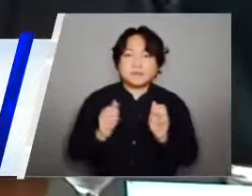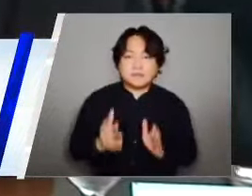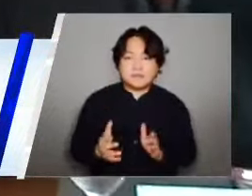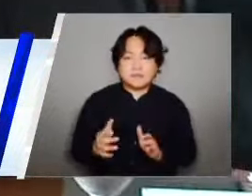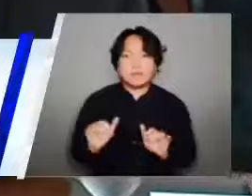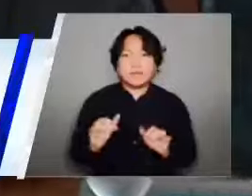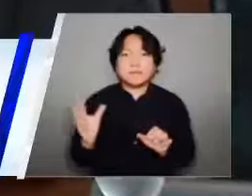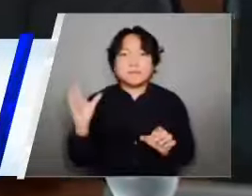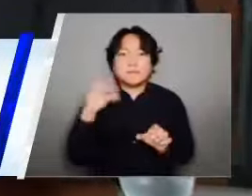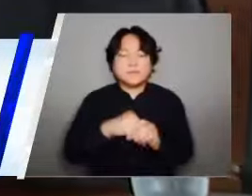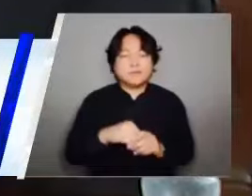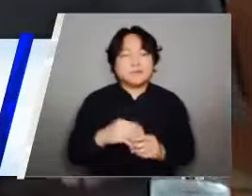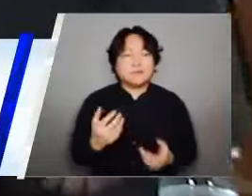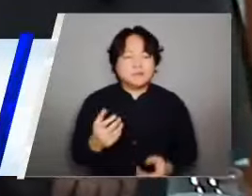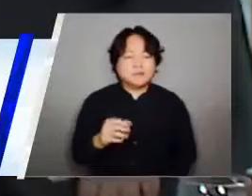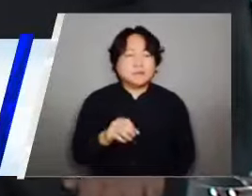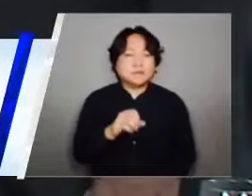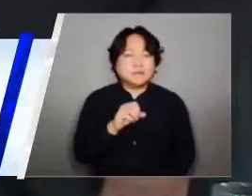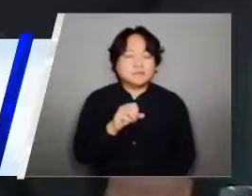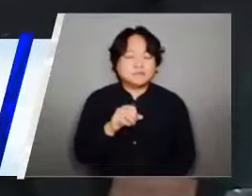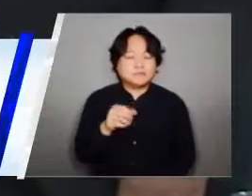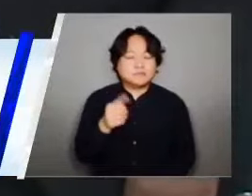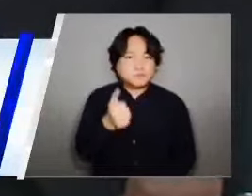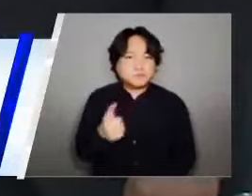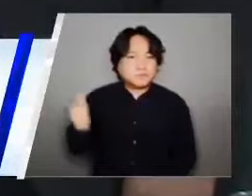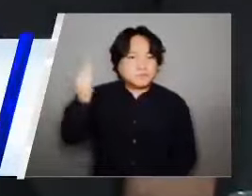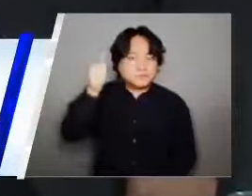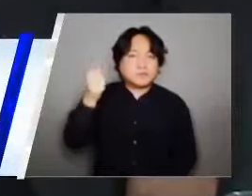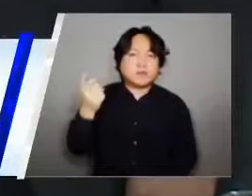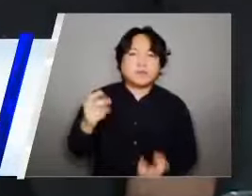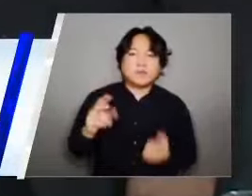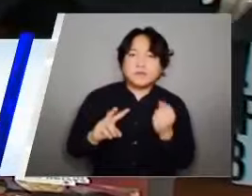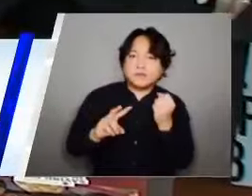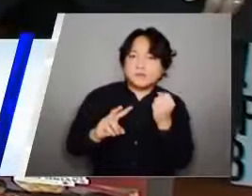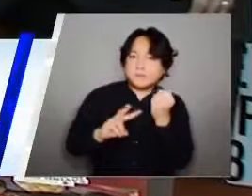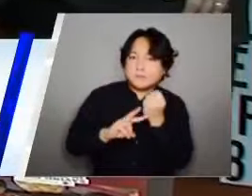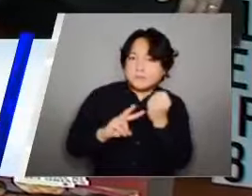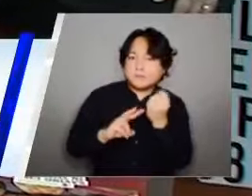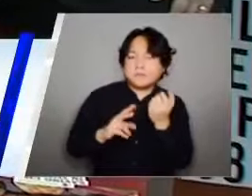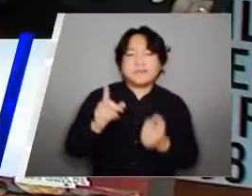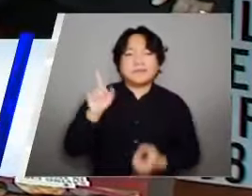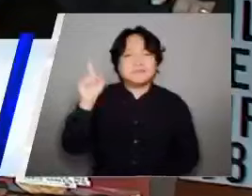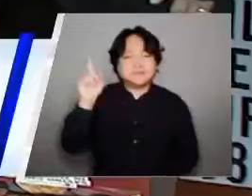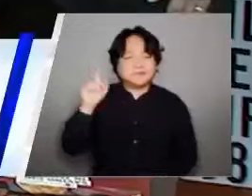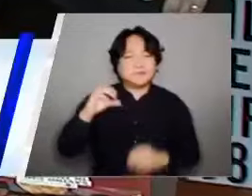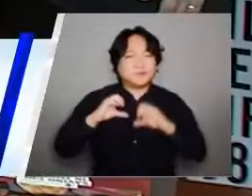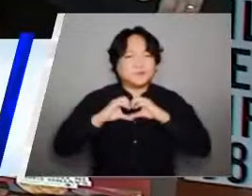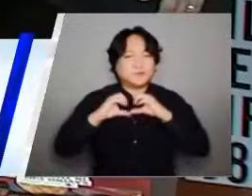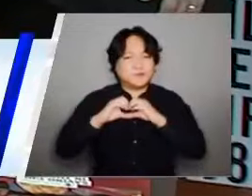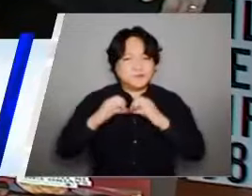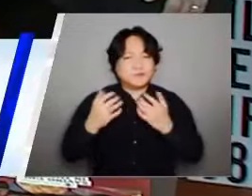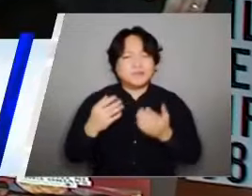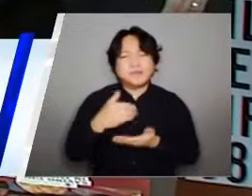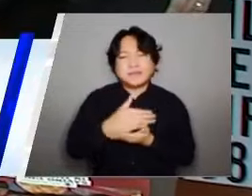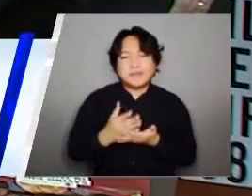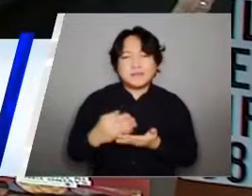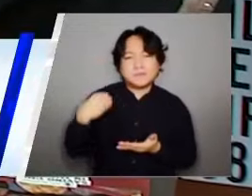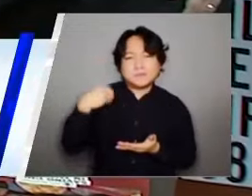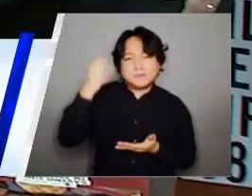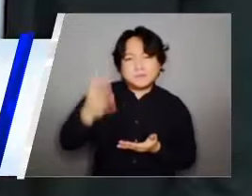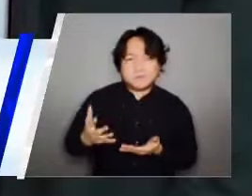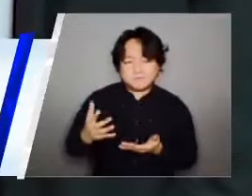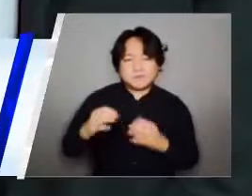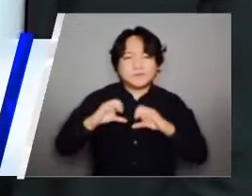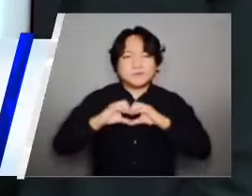Senior Vice President Attorney annette gozon Valdez at iba pang opisyal na Jim